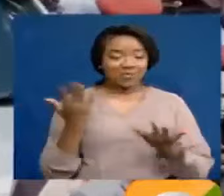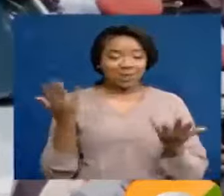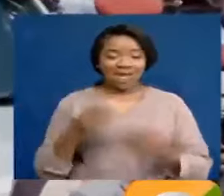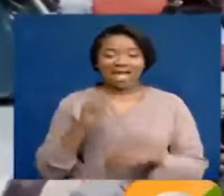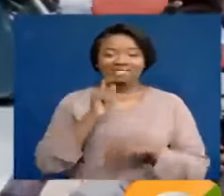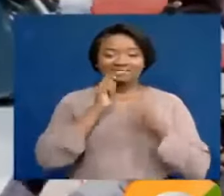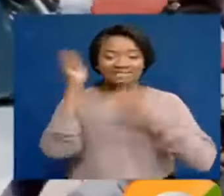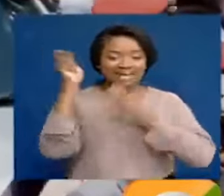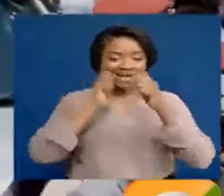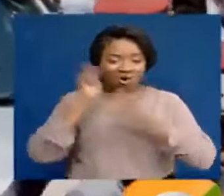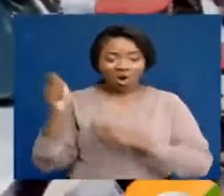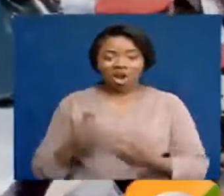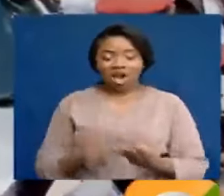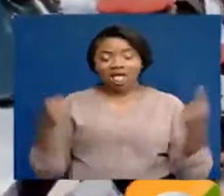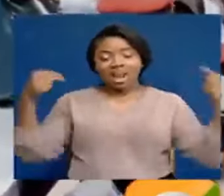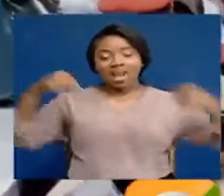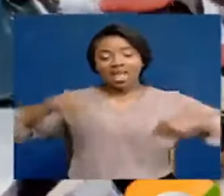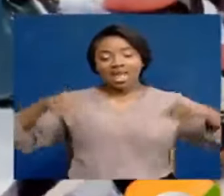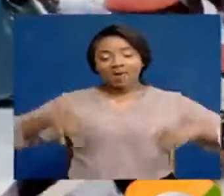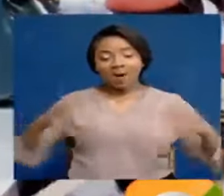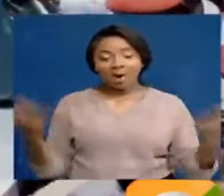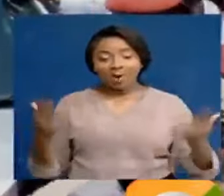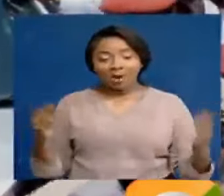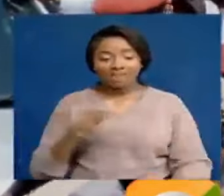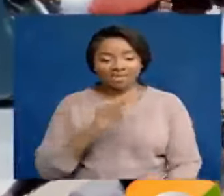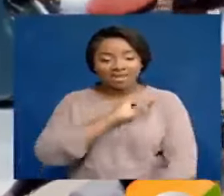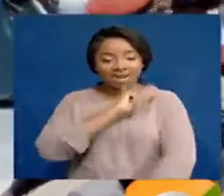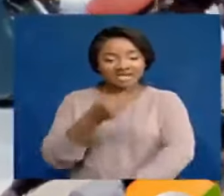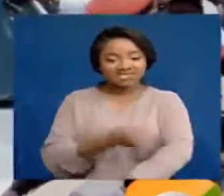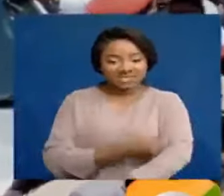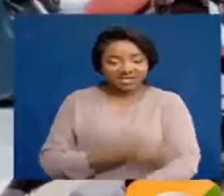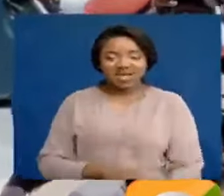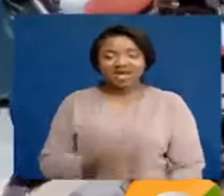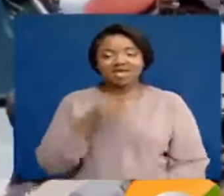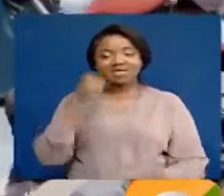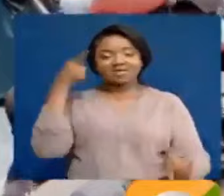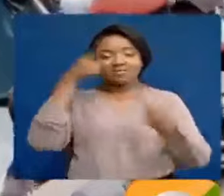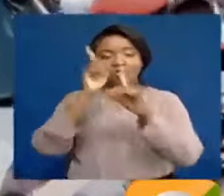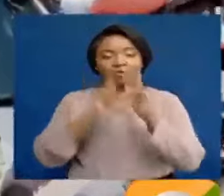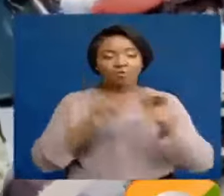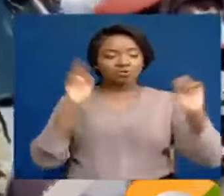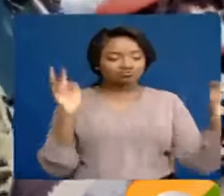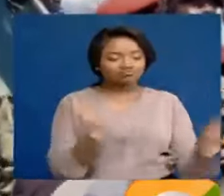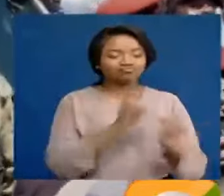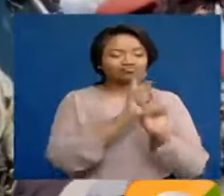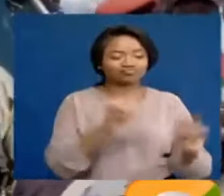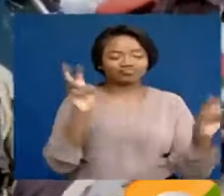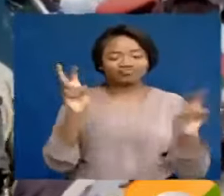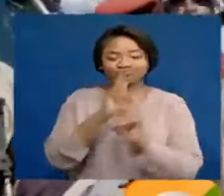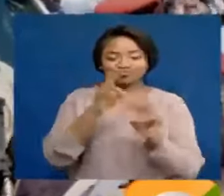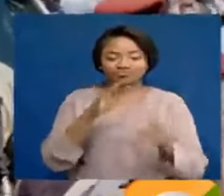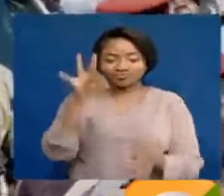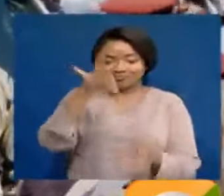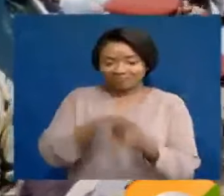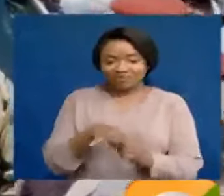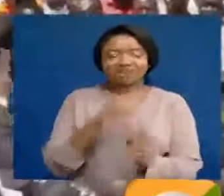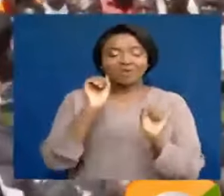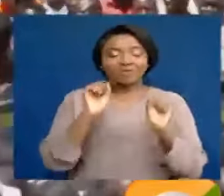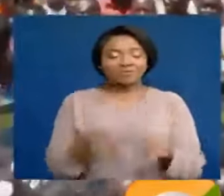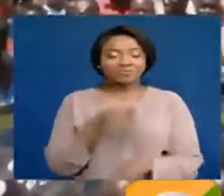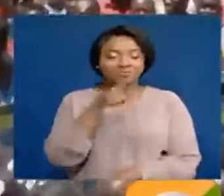Senegal, leo ako kule Nigeria akitafuta kura ya kuwa kiongozi wa bara la